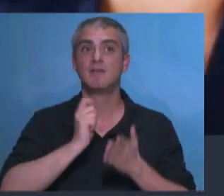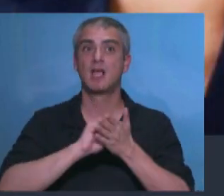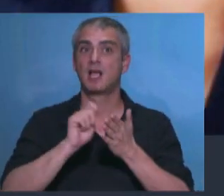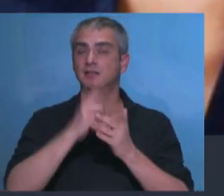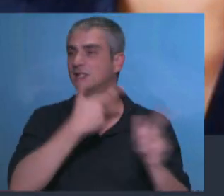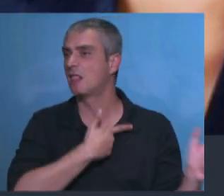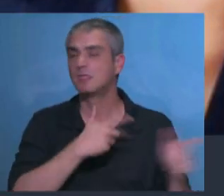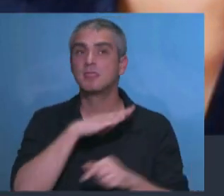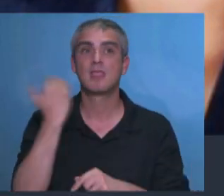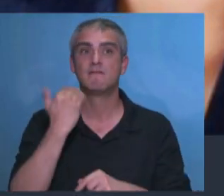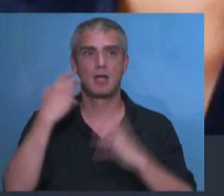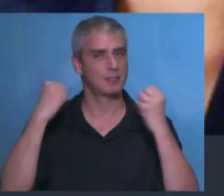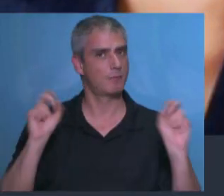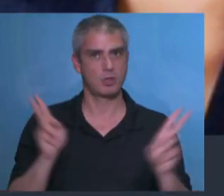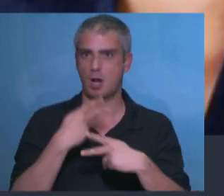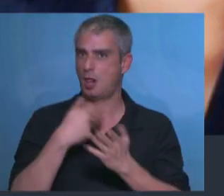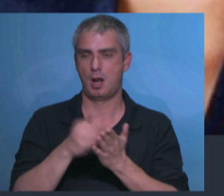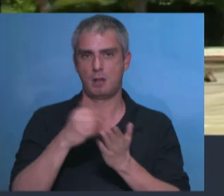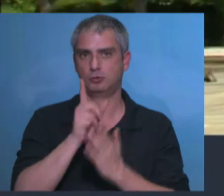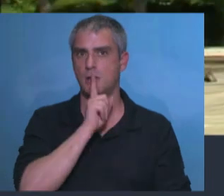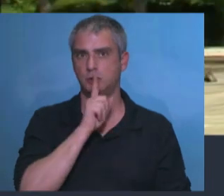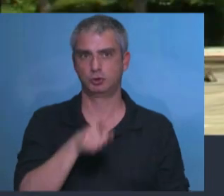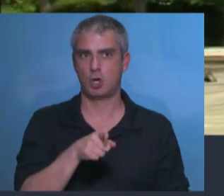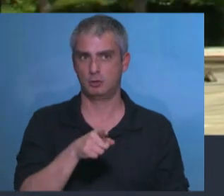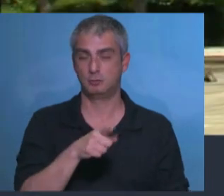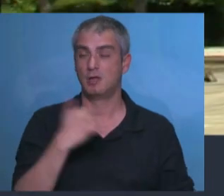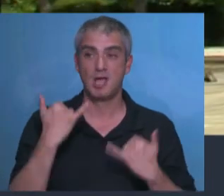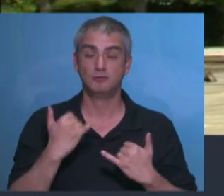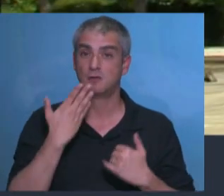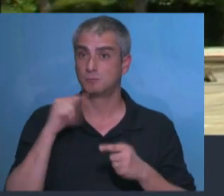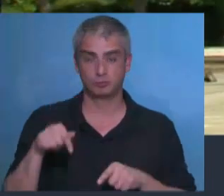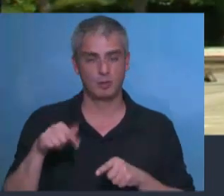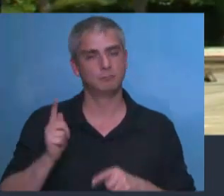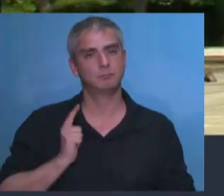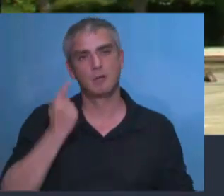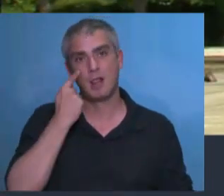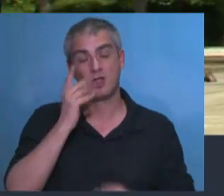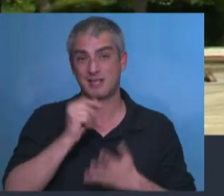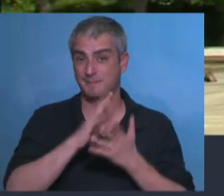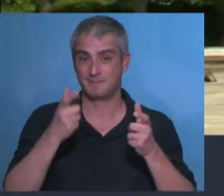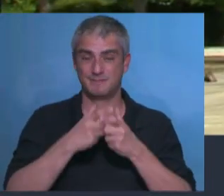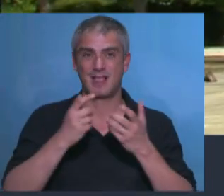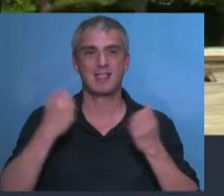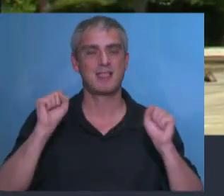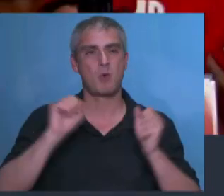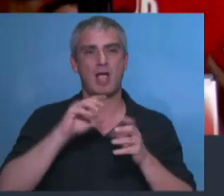טבח, הדמוקרטים לא יכולים להמשיך לשתוק על זה. עכשיו בירושלים ימתינו לראות אם המהפך הדמוקרטי